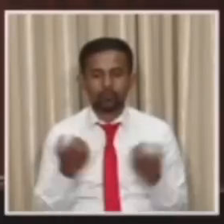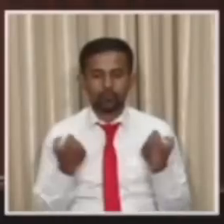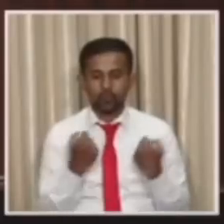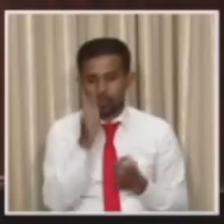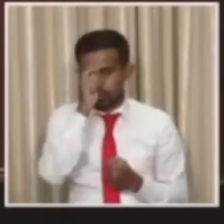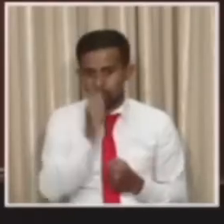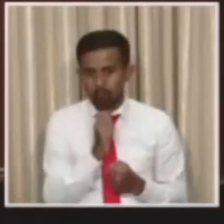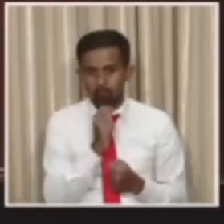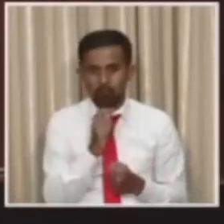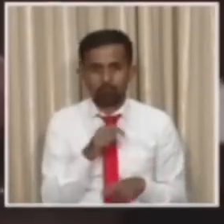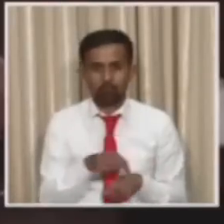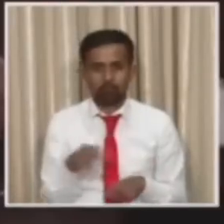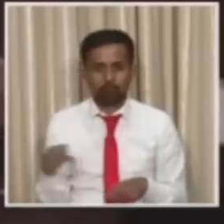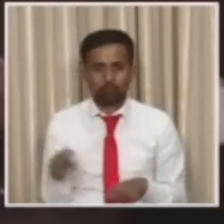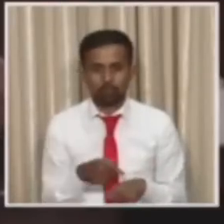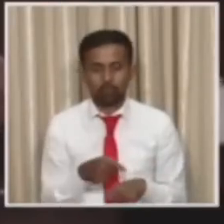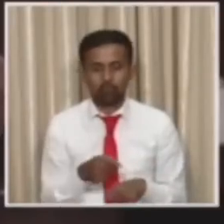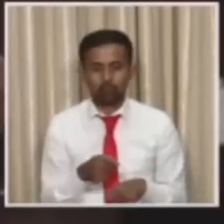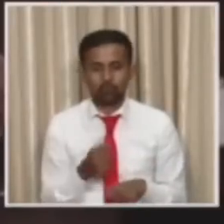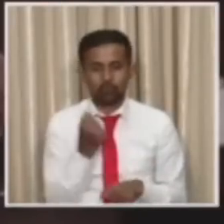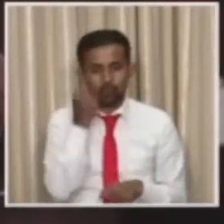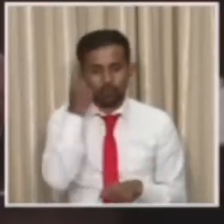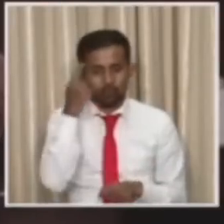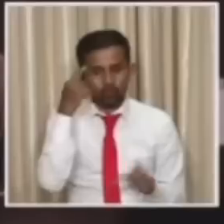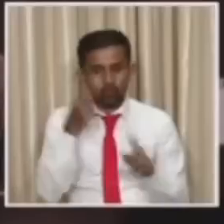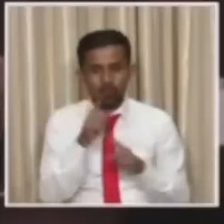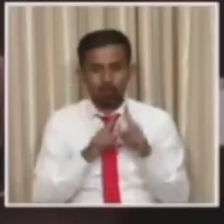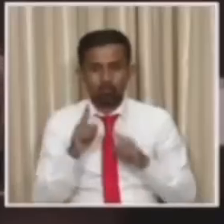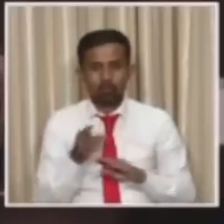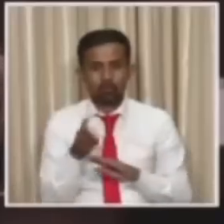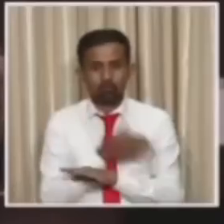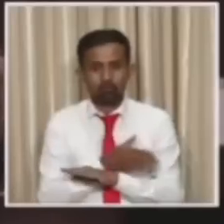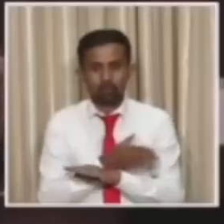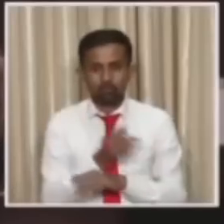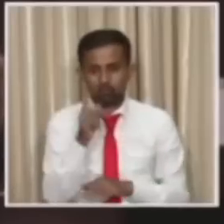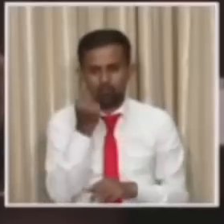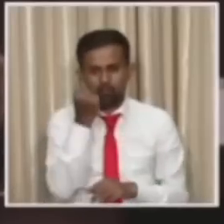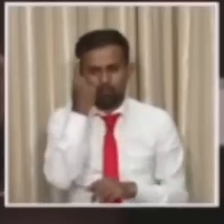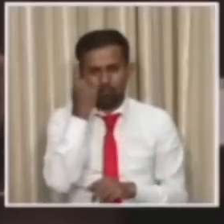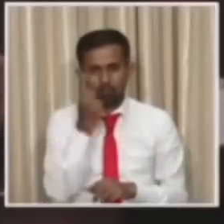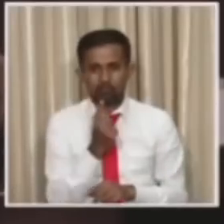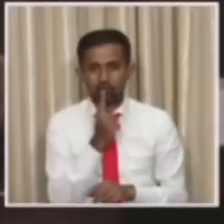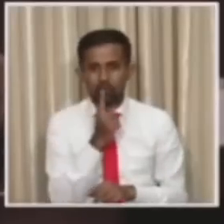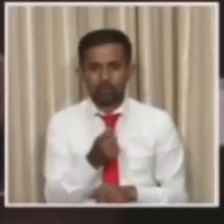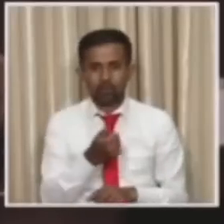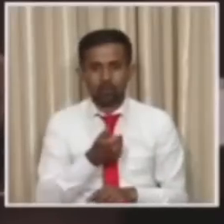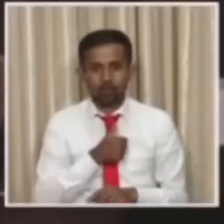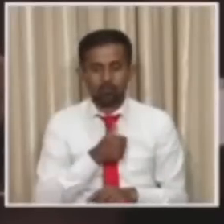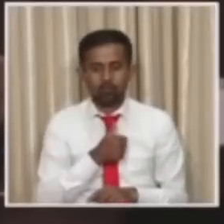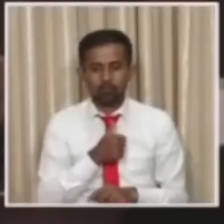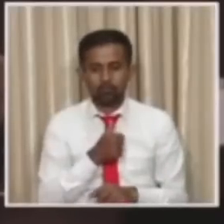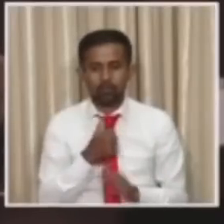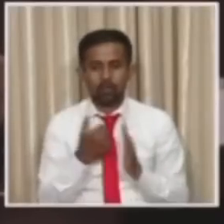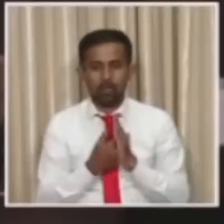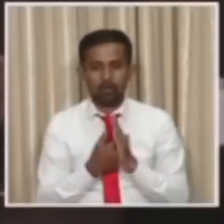today's adjournment motion I'd like to raise a matter honorable Gajendra Kumar Ponnambalam has been arrested or has been taken